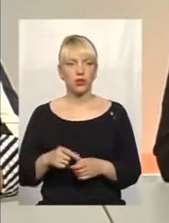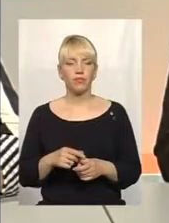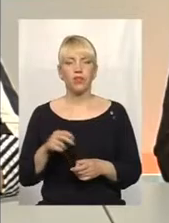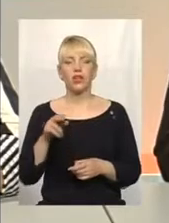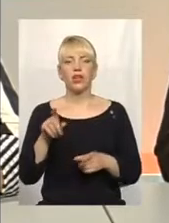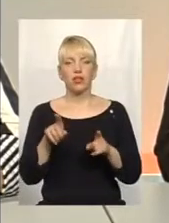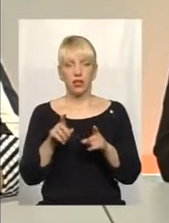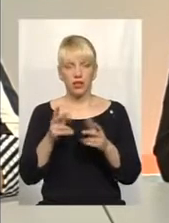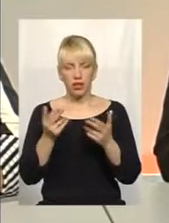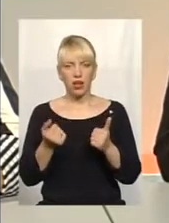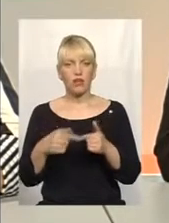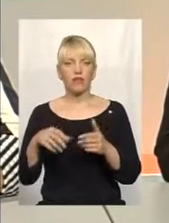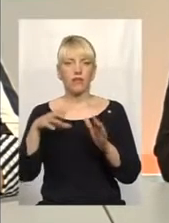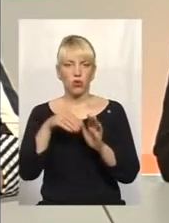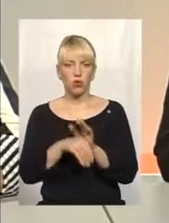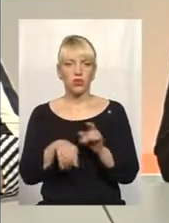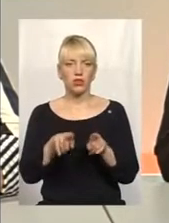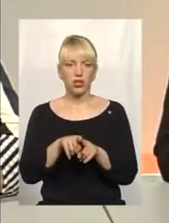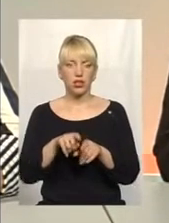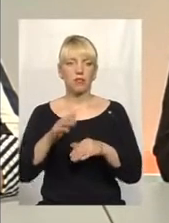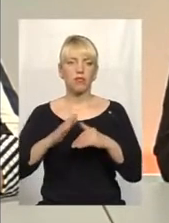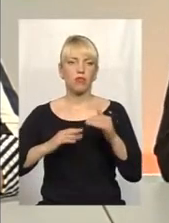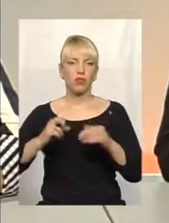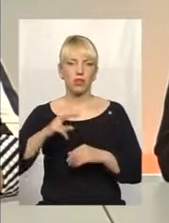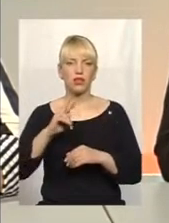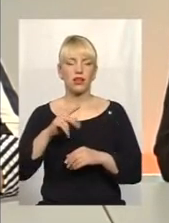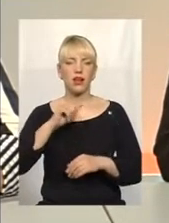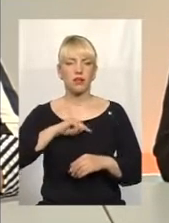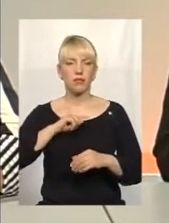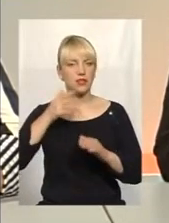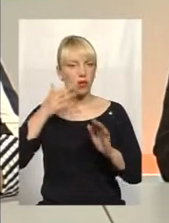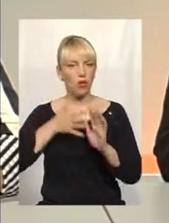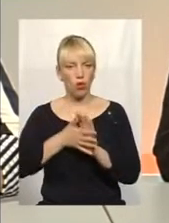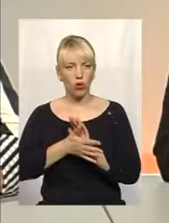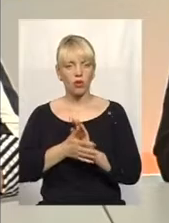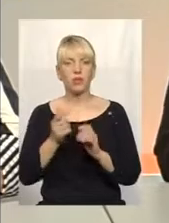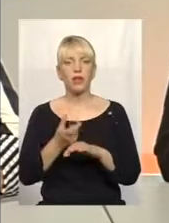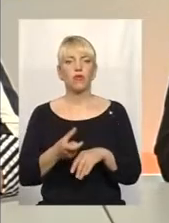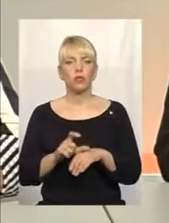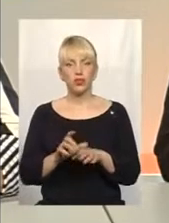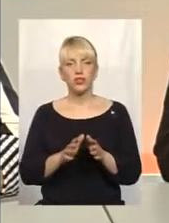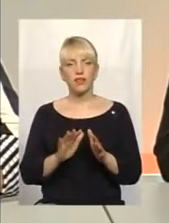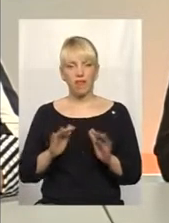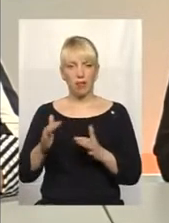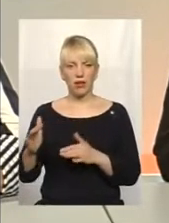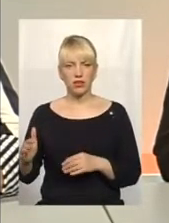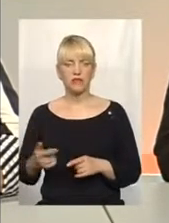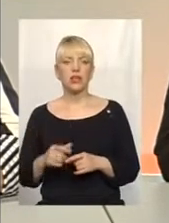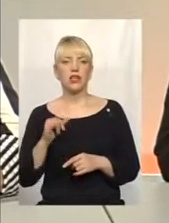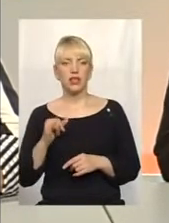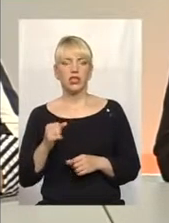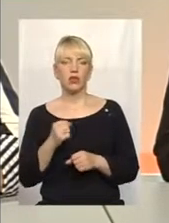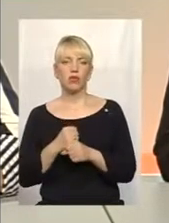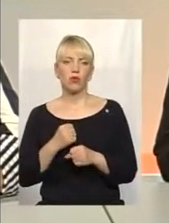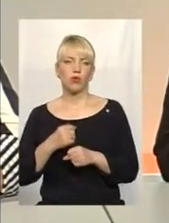розпису закладів оздоровлення вводиться така посада як психолог, ну, принаймні, у більшості випадків. Тому дійсно робота